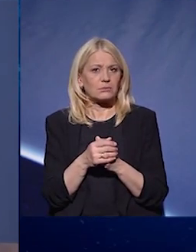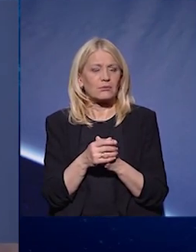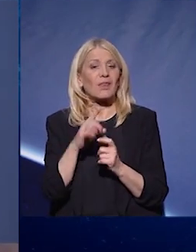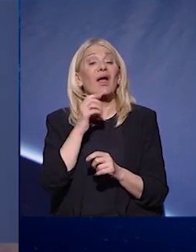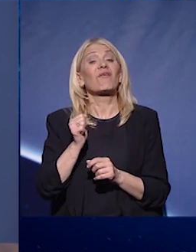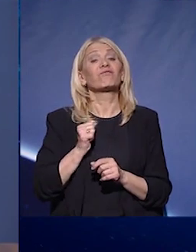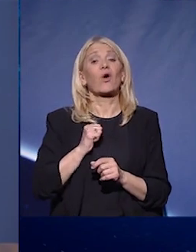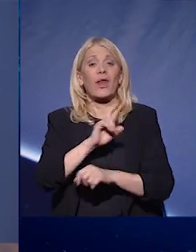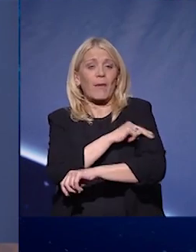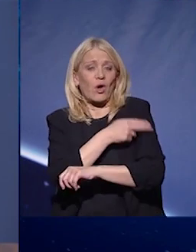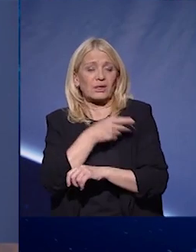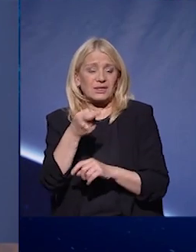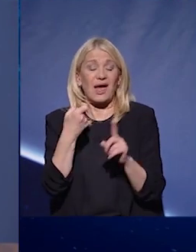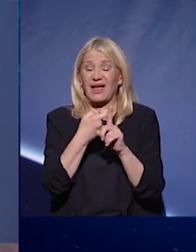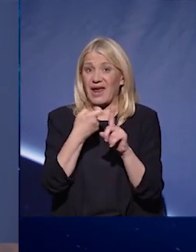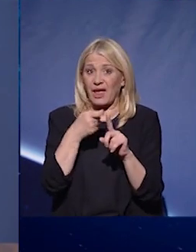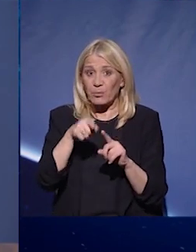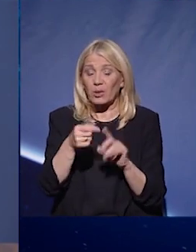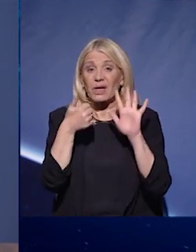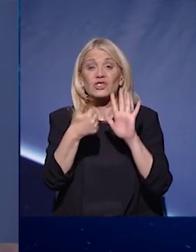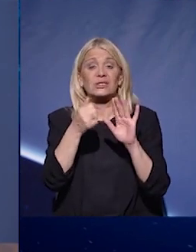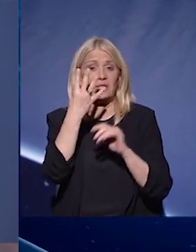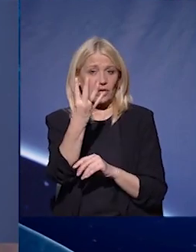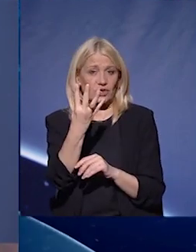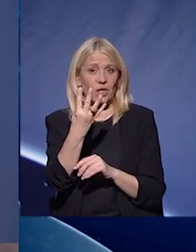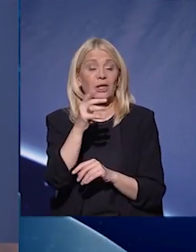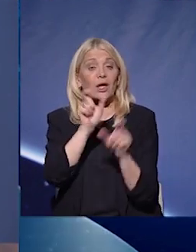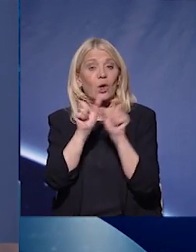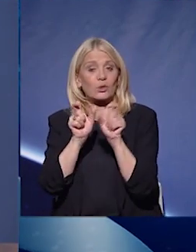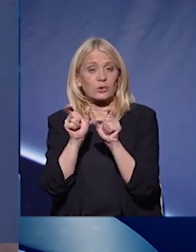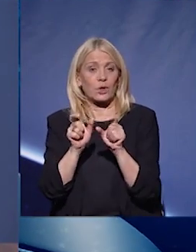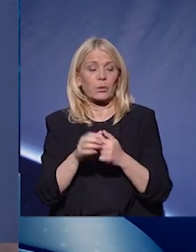u vojnoj bolnici Karaburma 64 osobe.